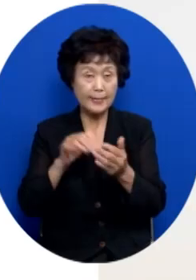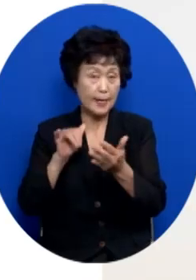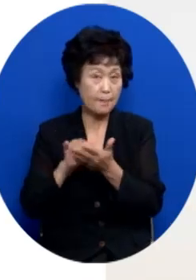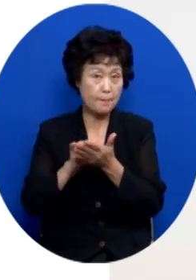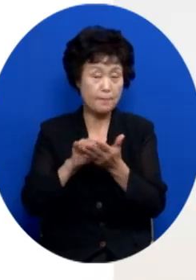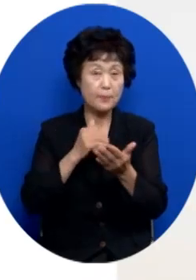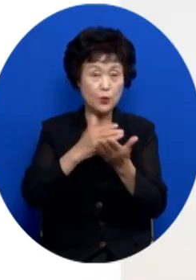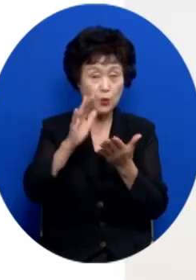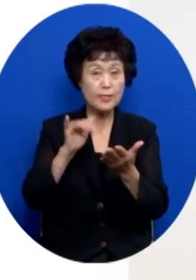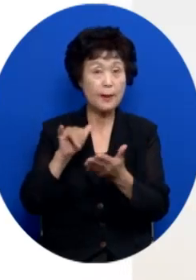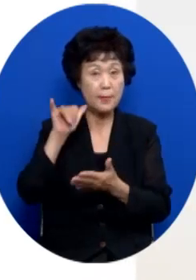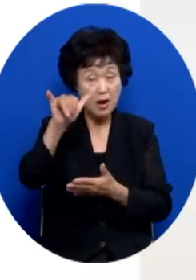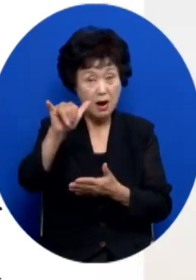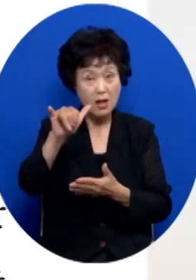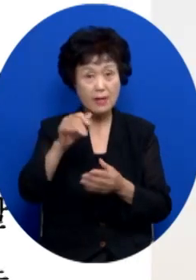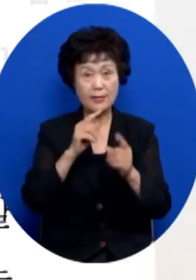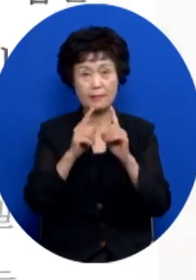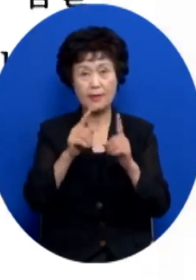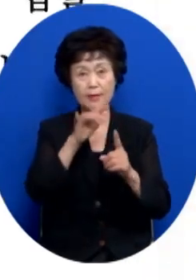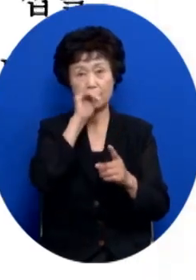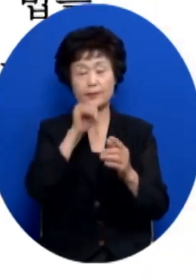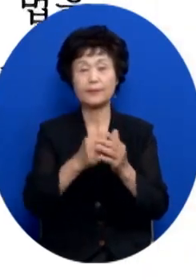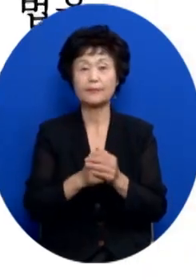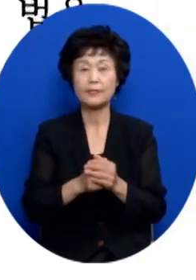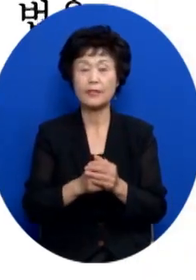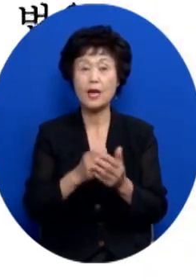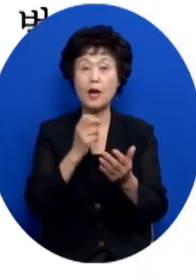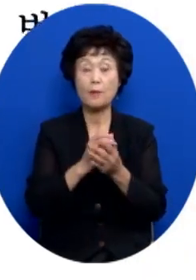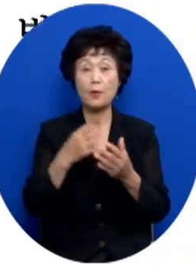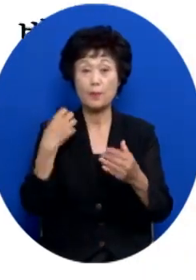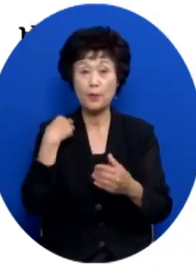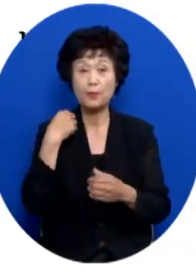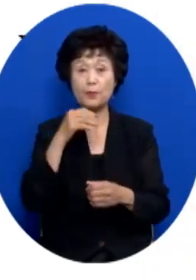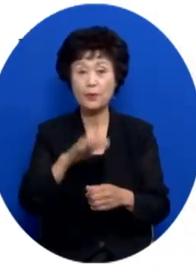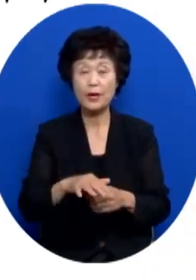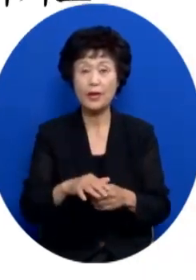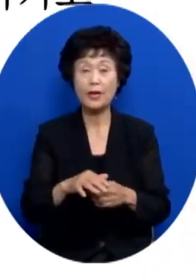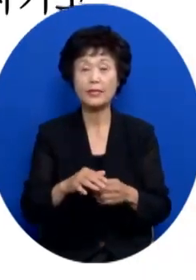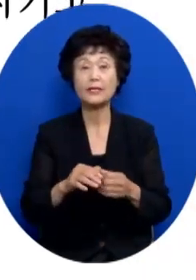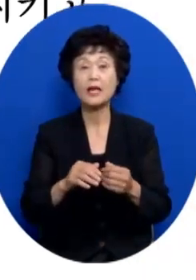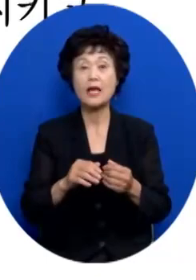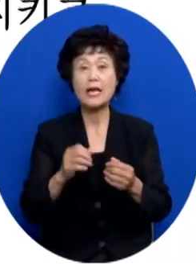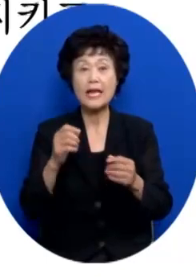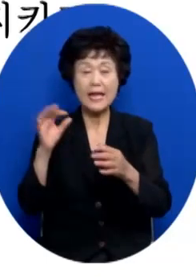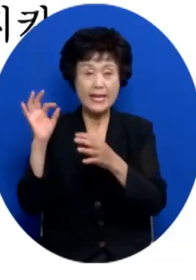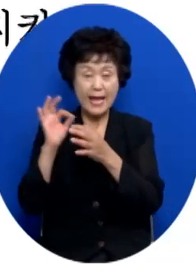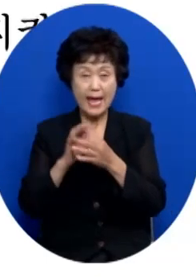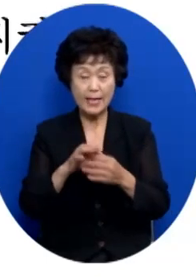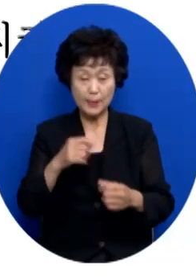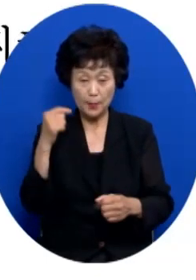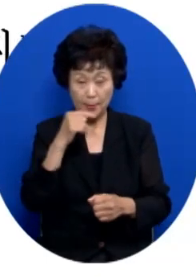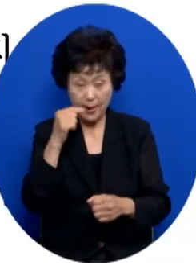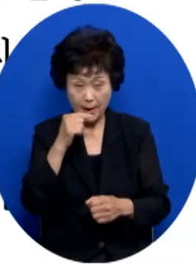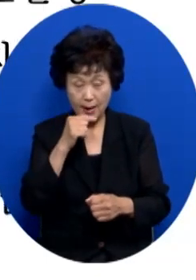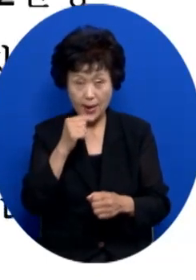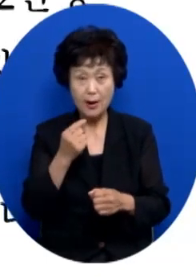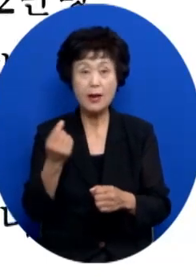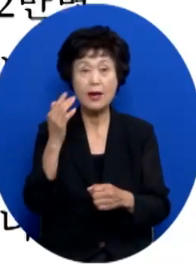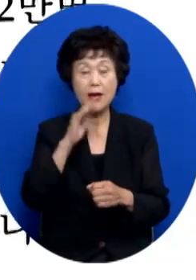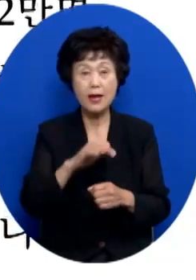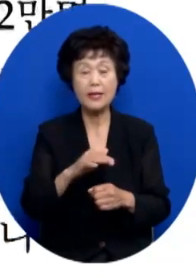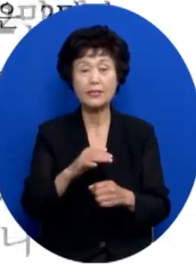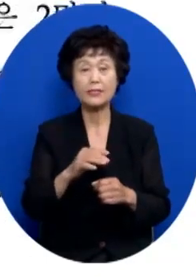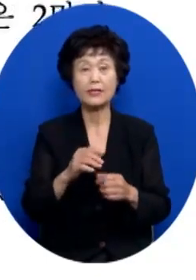37,000명을 출국조치했다고 밝혔습니다 법무부는 하반기에도 상시 단속 체계를 유지하고 정부 합동